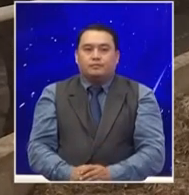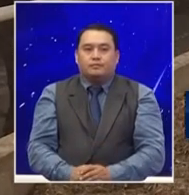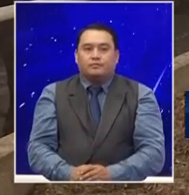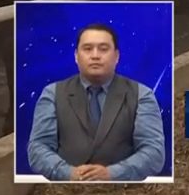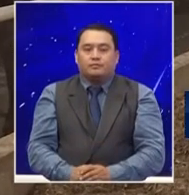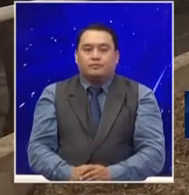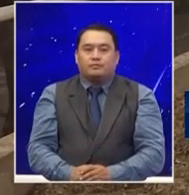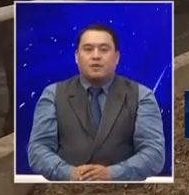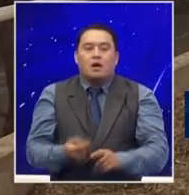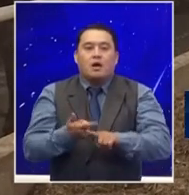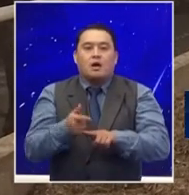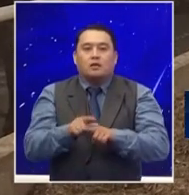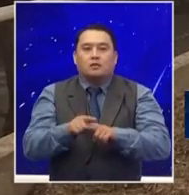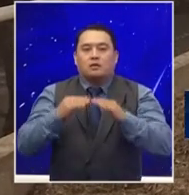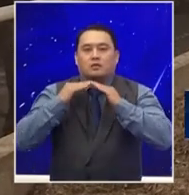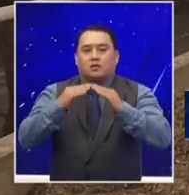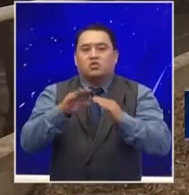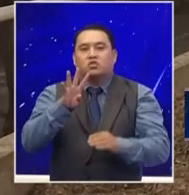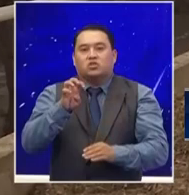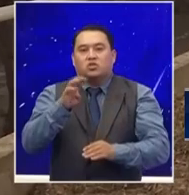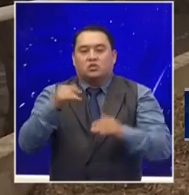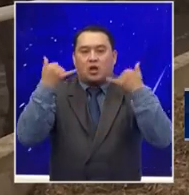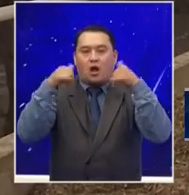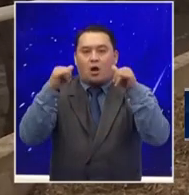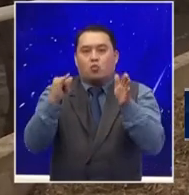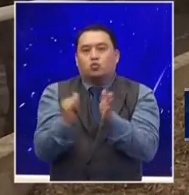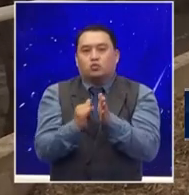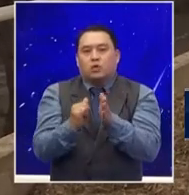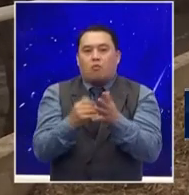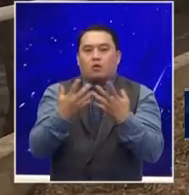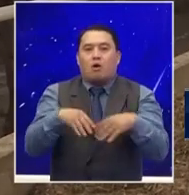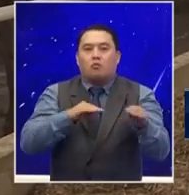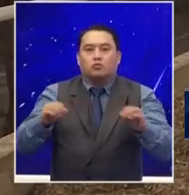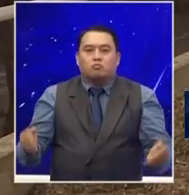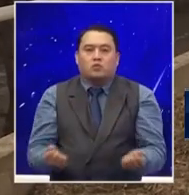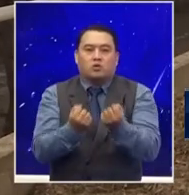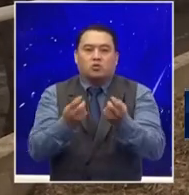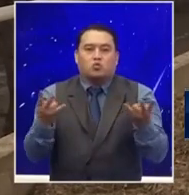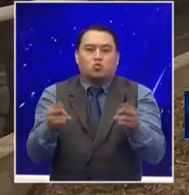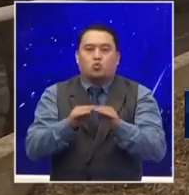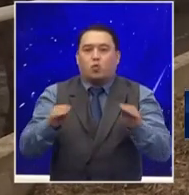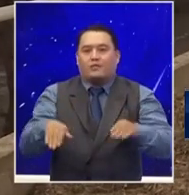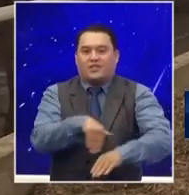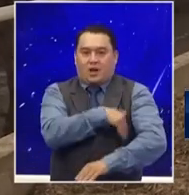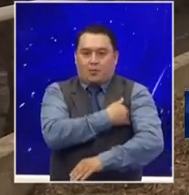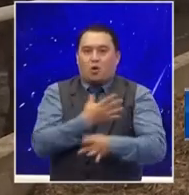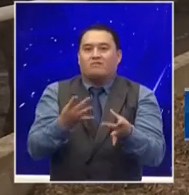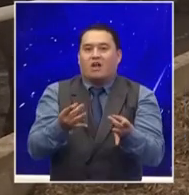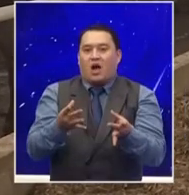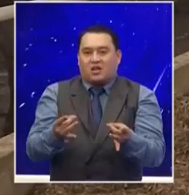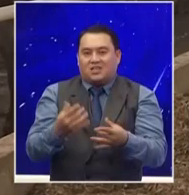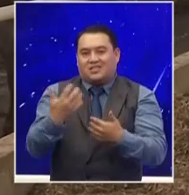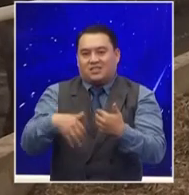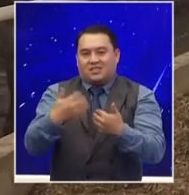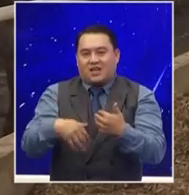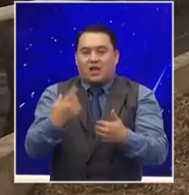день. Этот загон рассчитан на 400 коров. Здесь мы установили оборудование для поддержки нужного уровня температуры и влажности. В среднем с